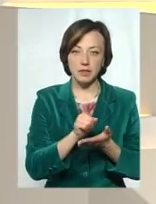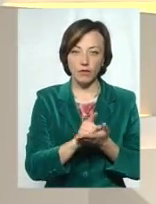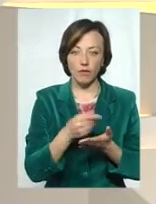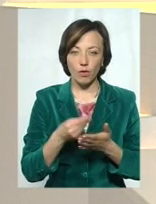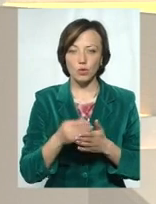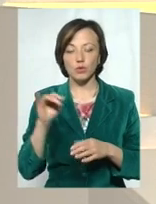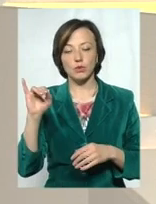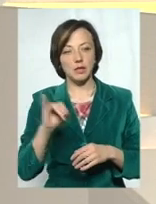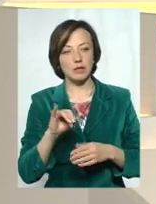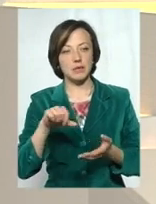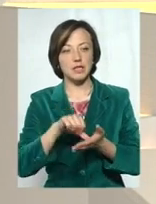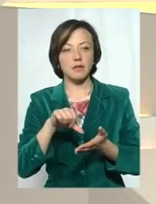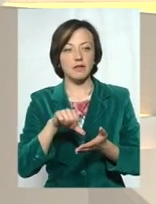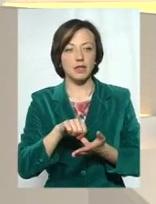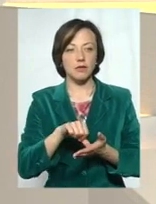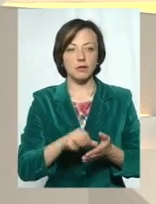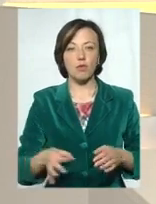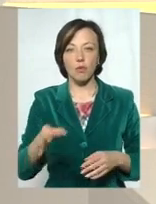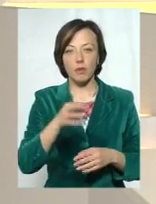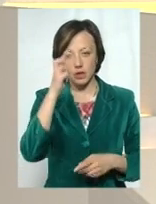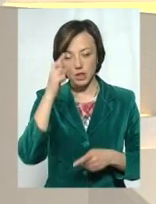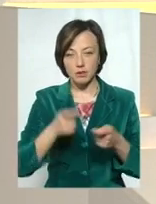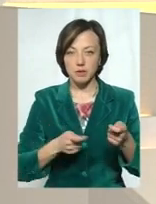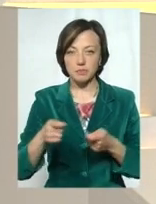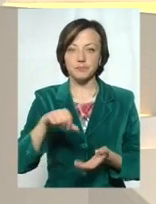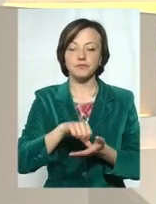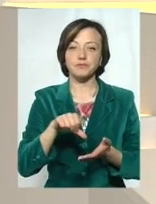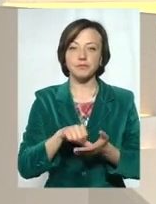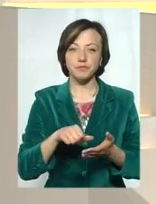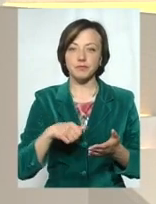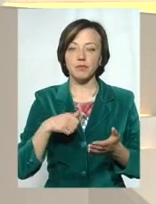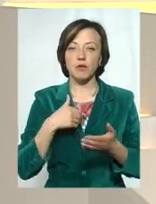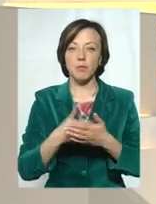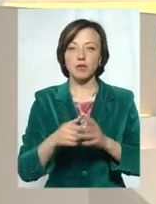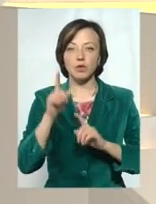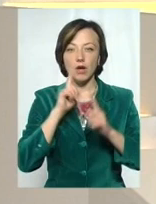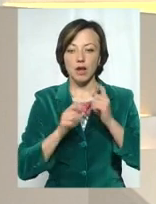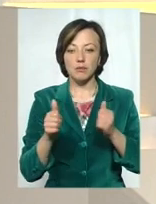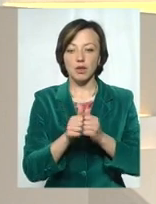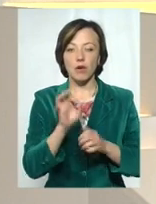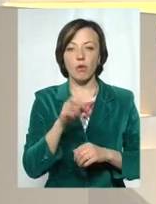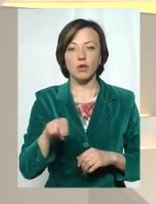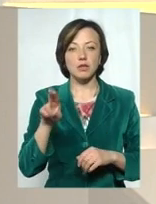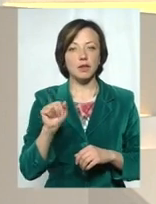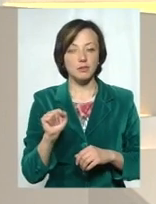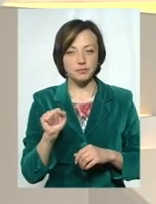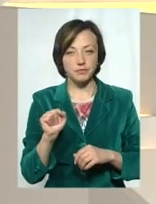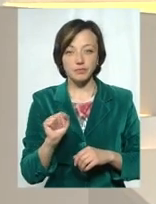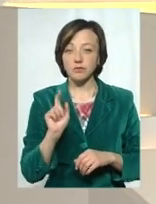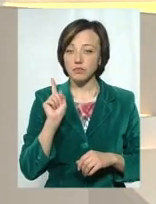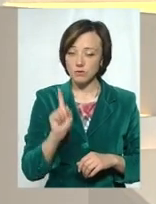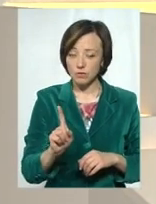фонду, і представників облдержадміністрації, представників громадської ради при ОДА.